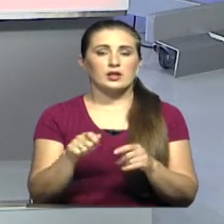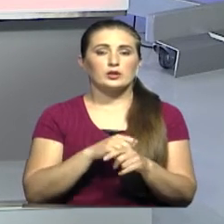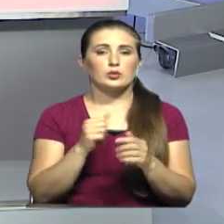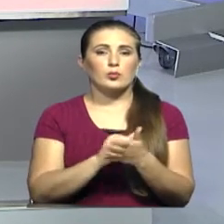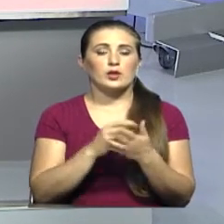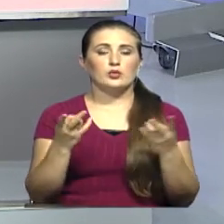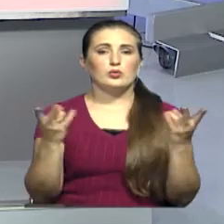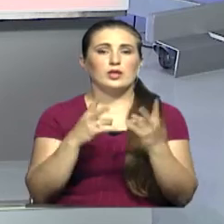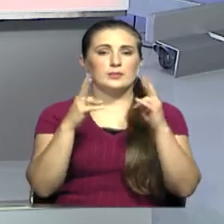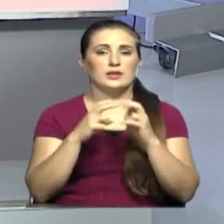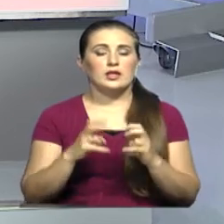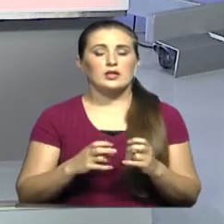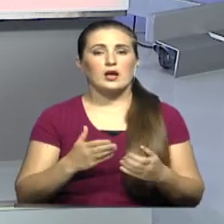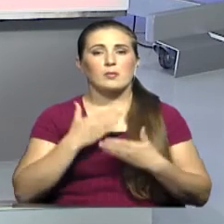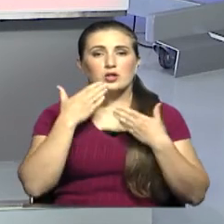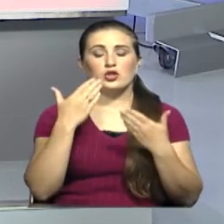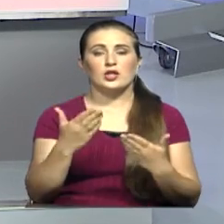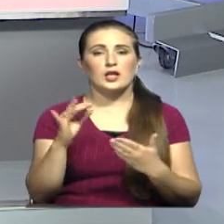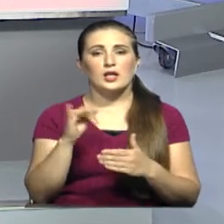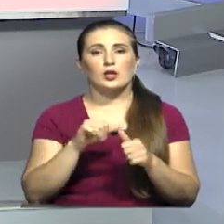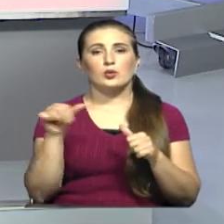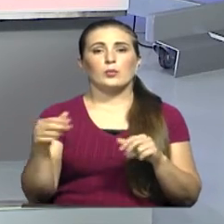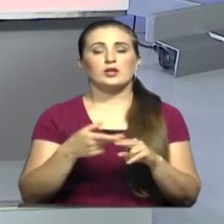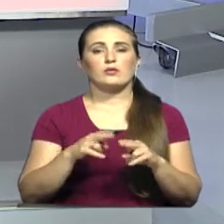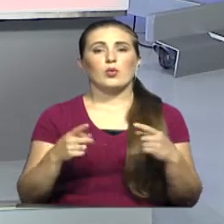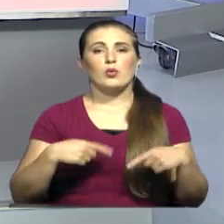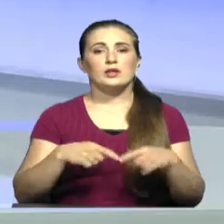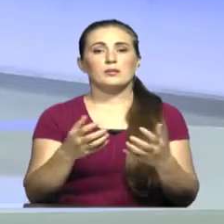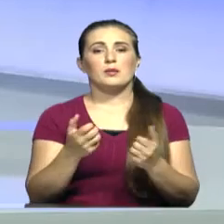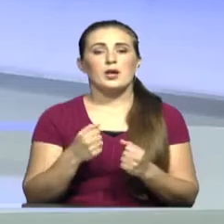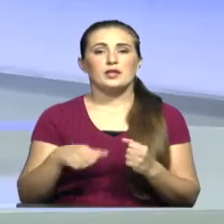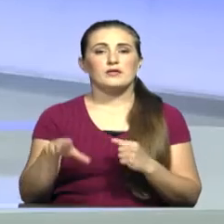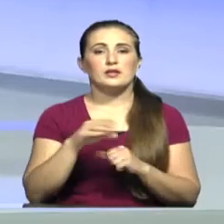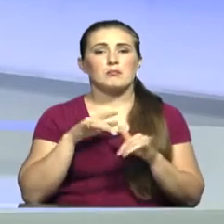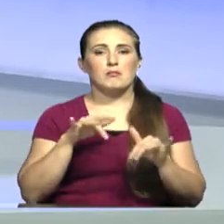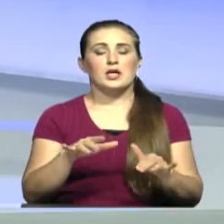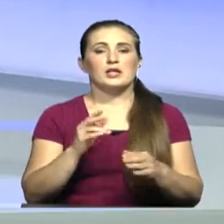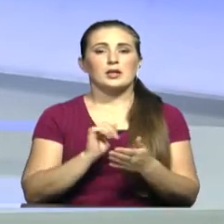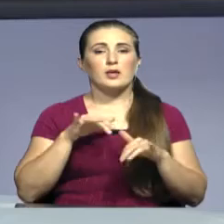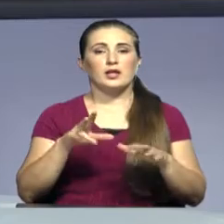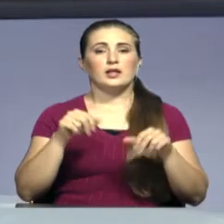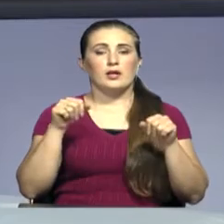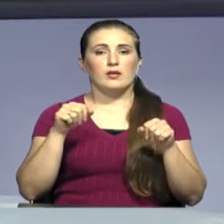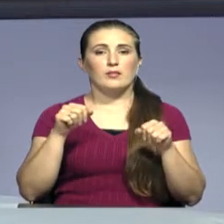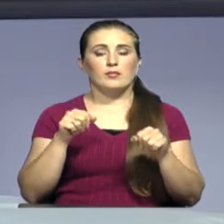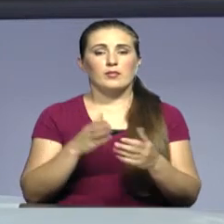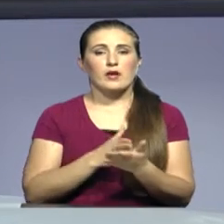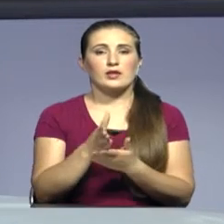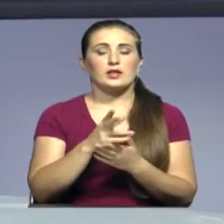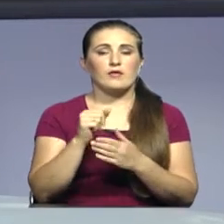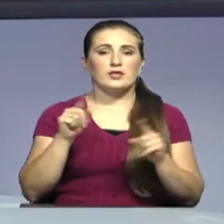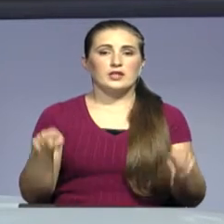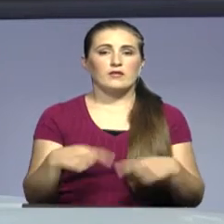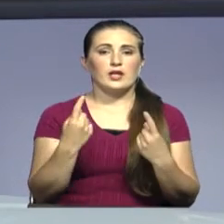для рассмотрения обращений. Кроме того, органы принимают все меры, направленные на восстановление нарушенных прав и законных